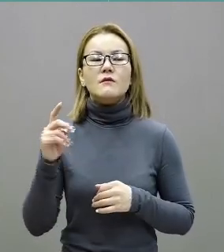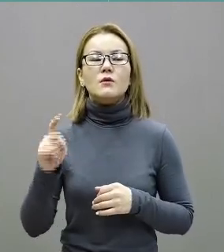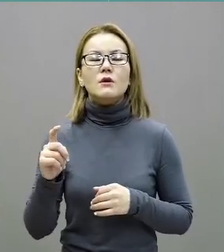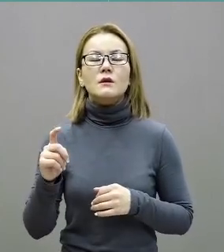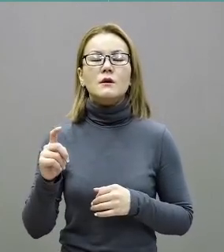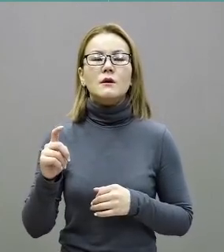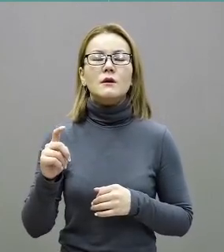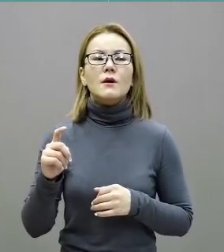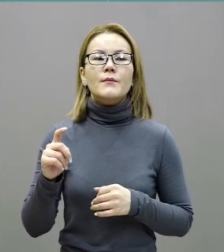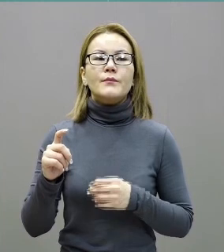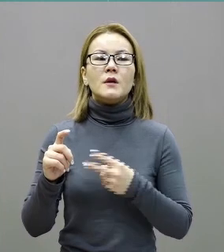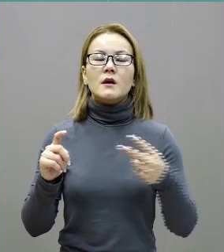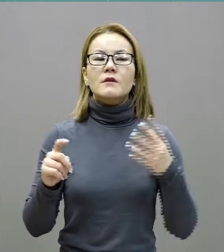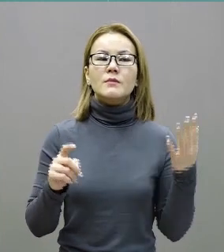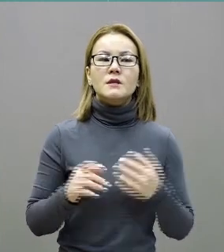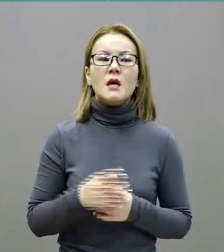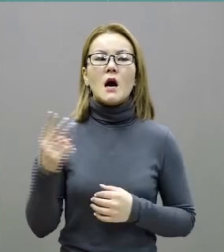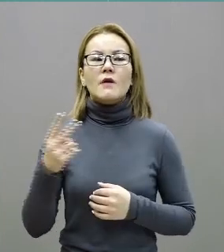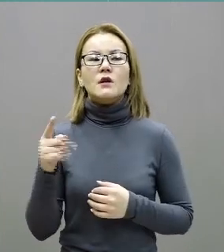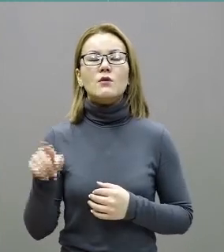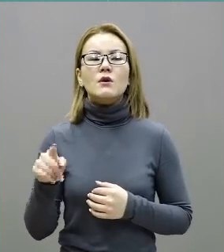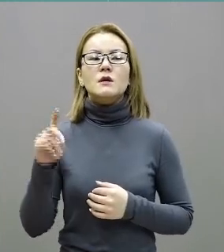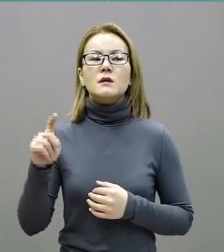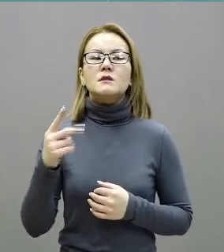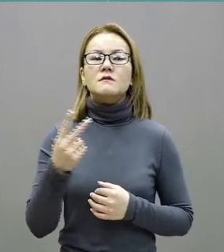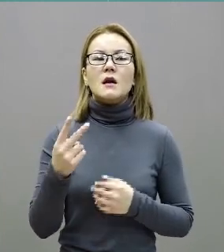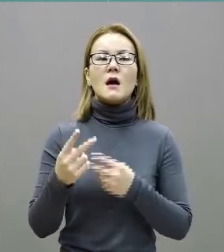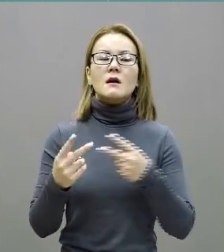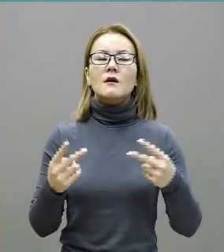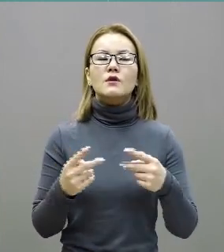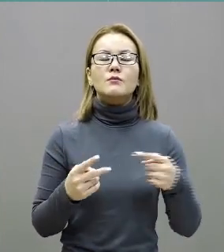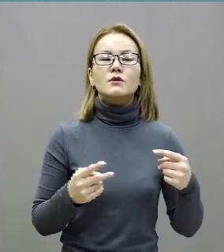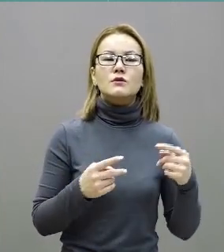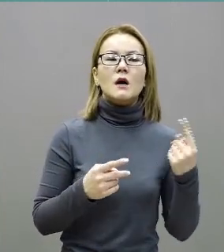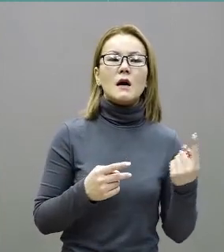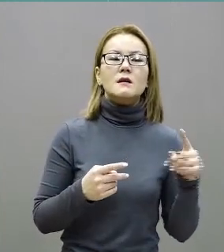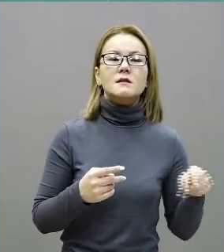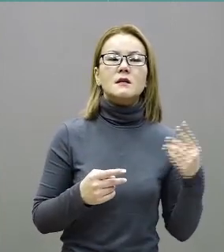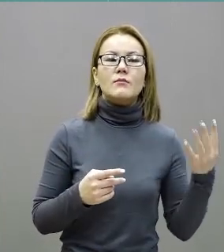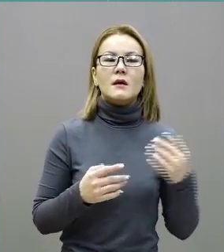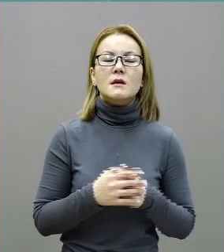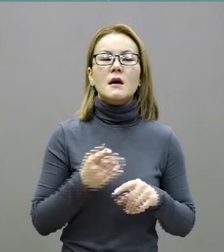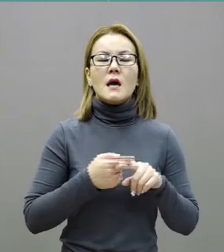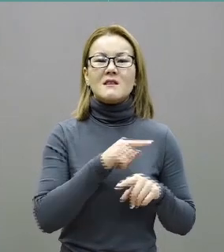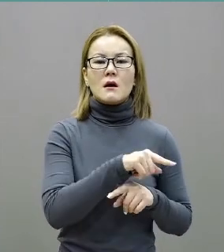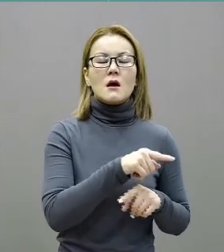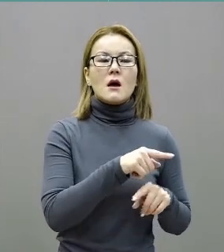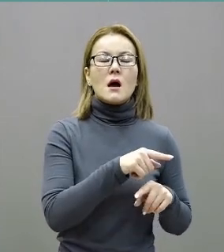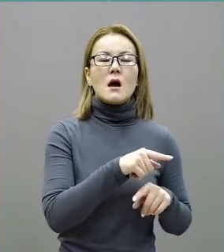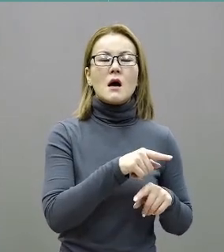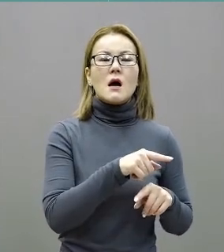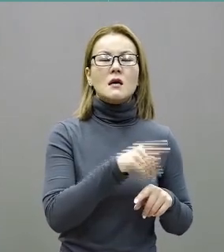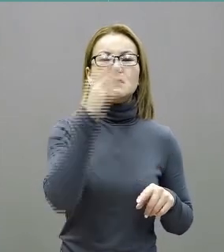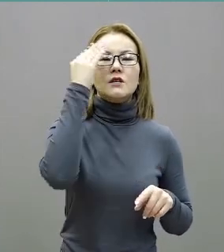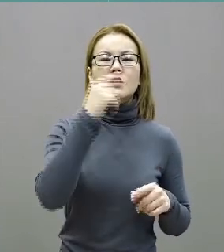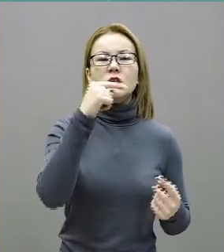корень равен 5 2 корень равен минус 1 целое пять десятых это значение корня не